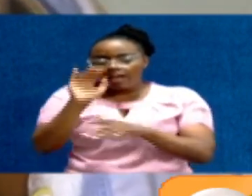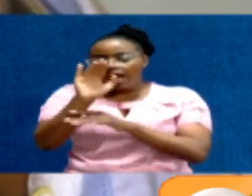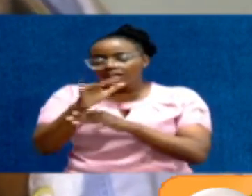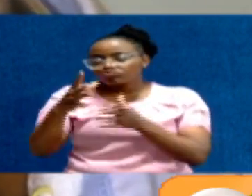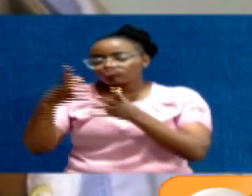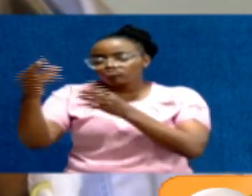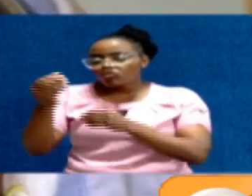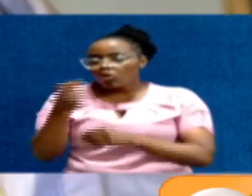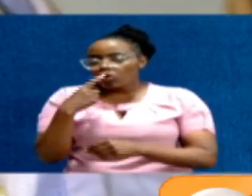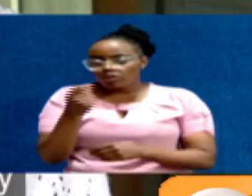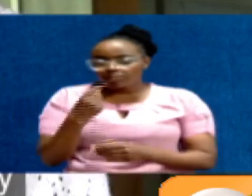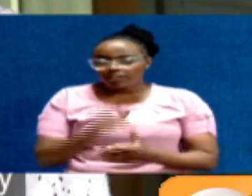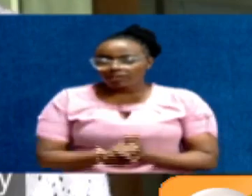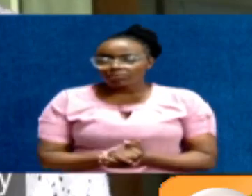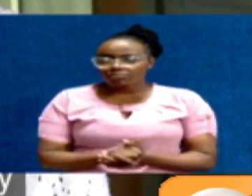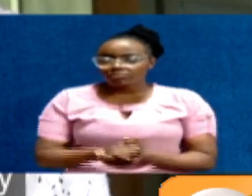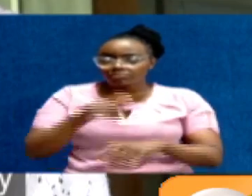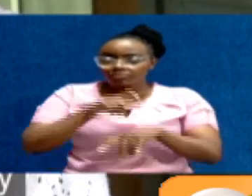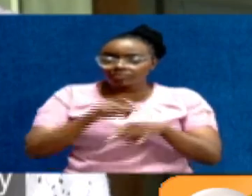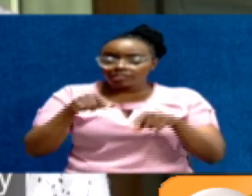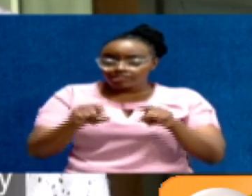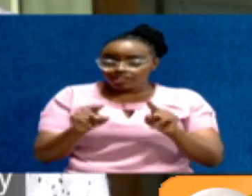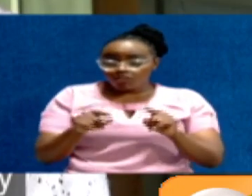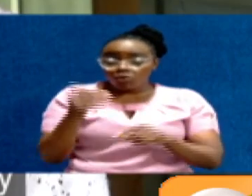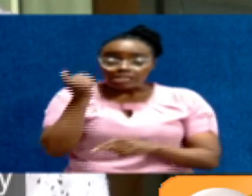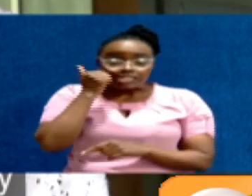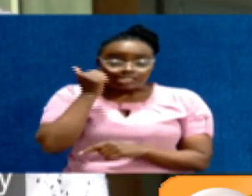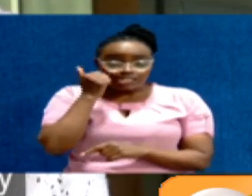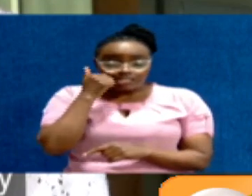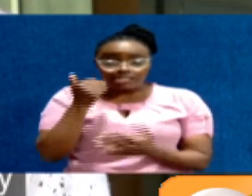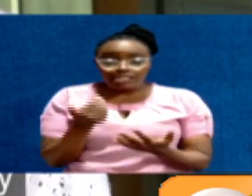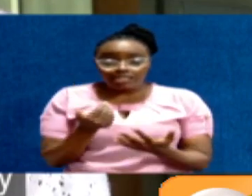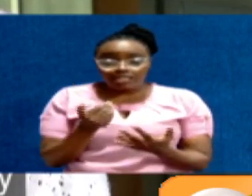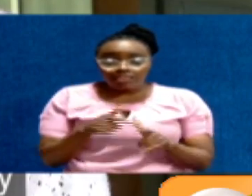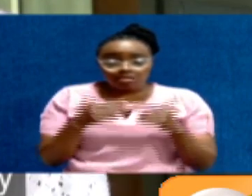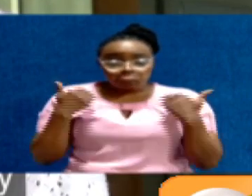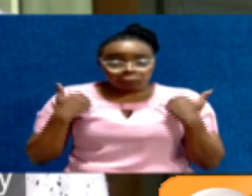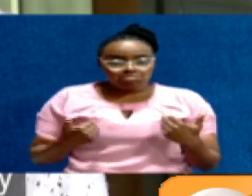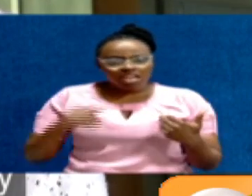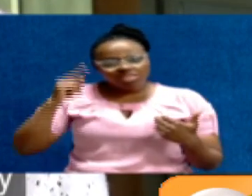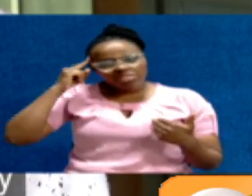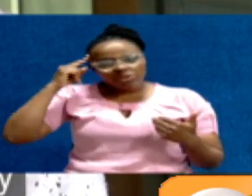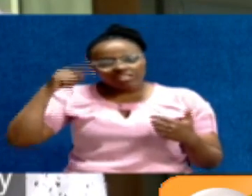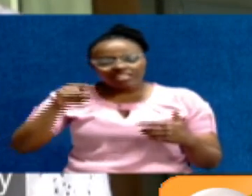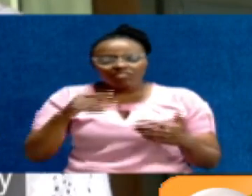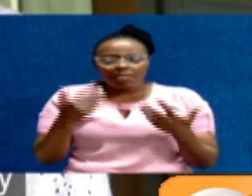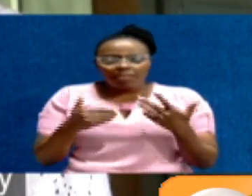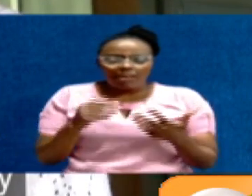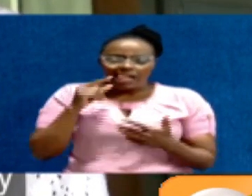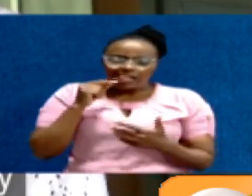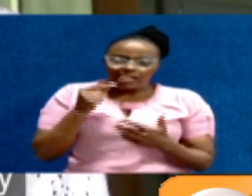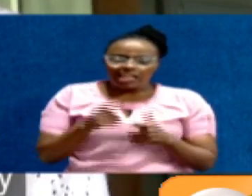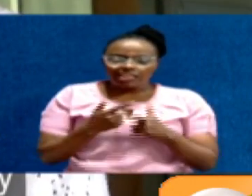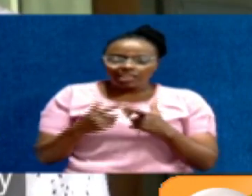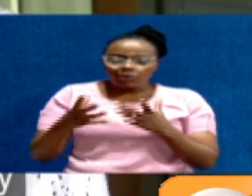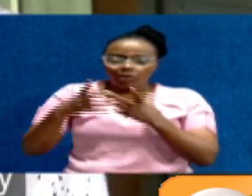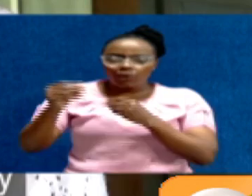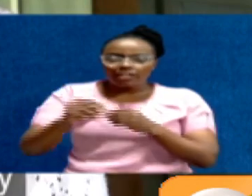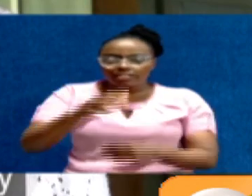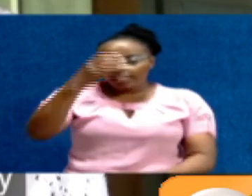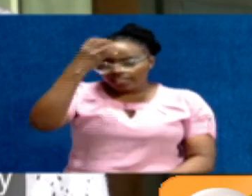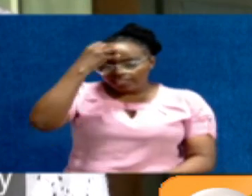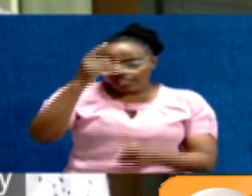medical help. Wakati alikuwa akiugua, mimi nilifikiri alijiuma. Tukaenda